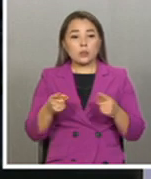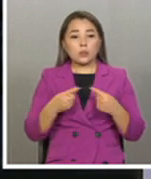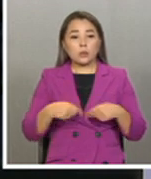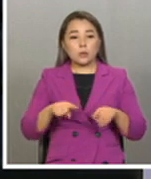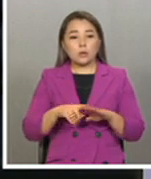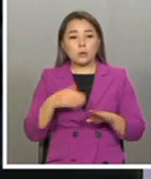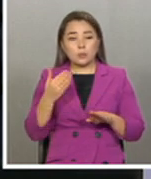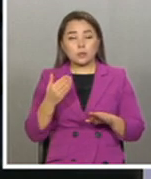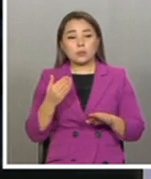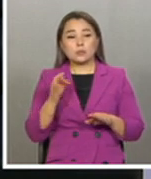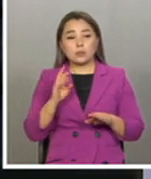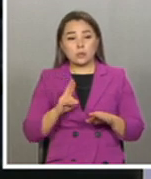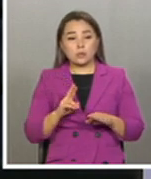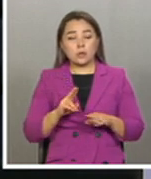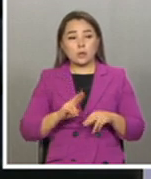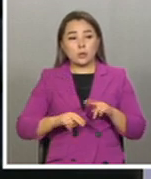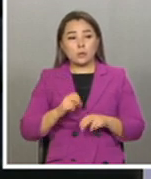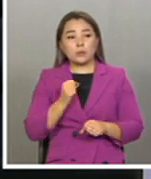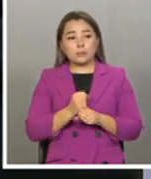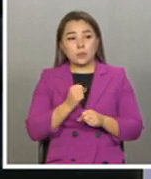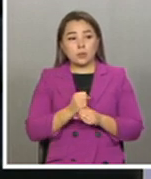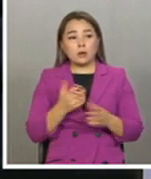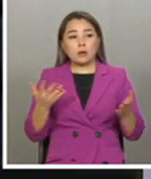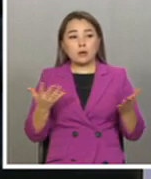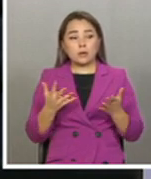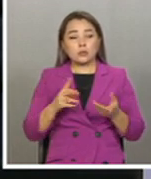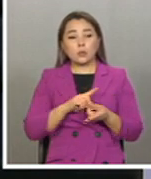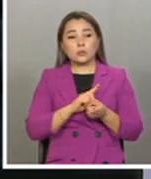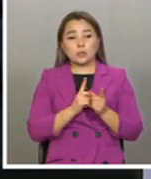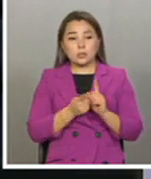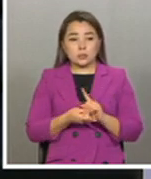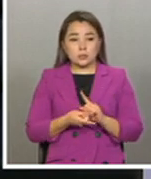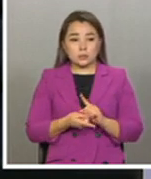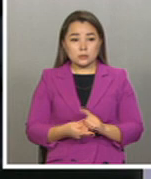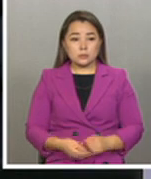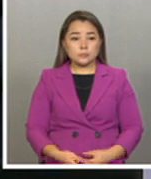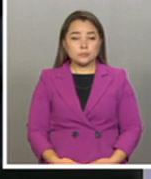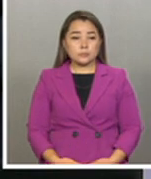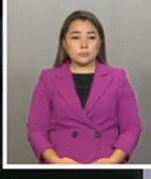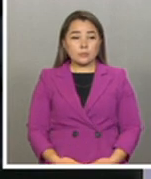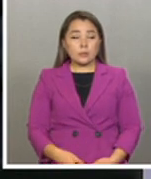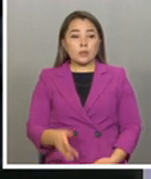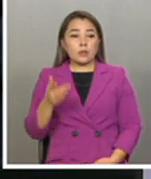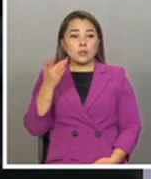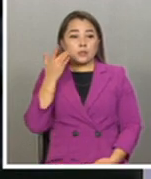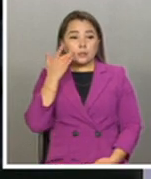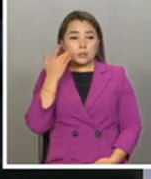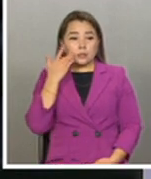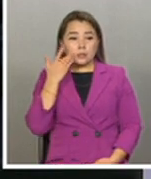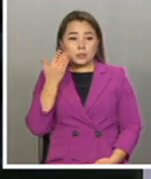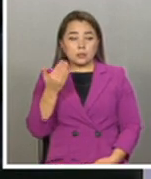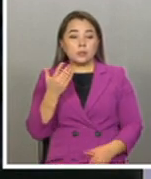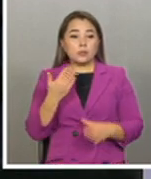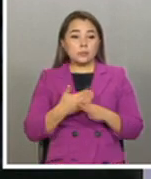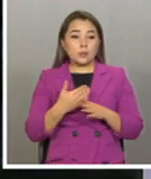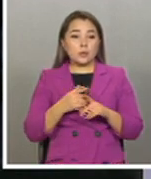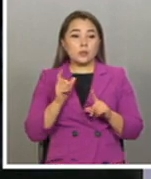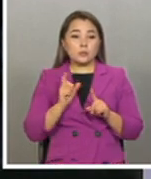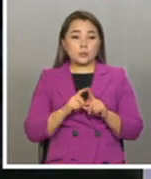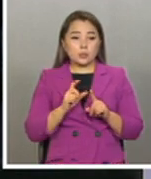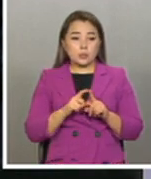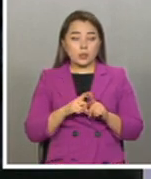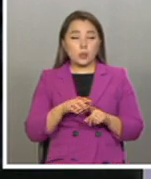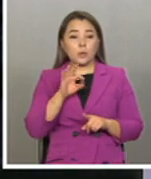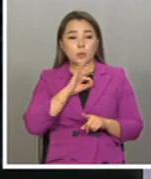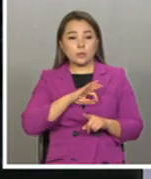қоғамның әлеуметті құрылымын қалай өзгертті. Әдеттегідей тірек сөздерді